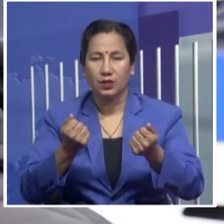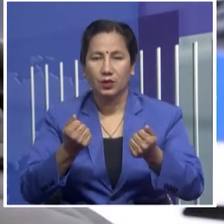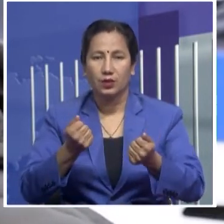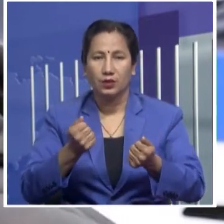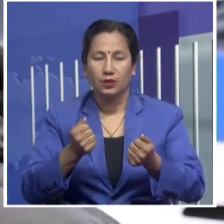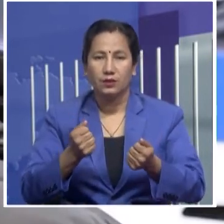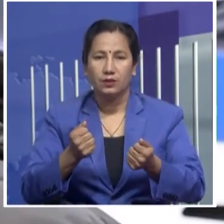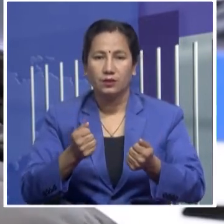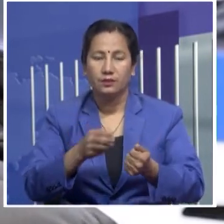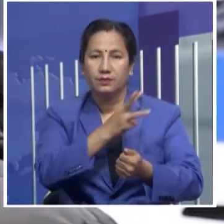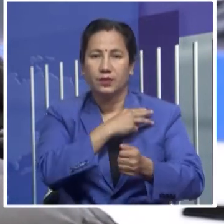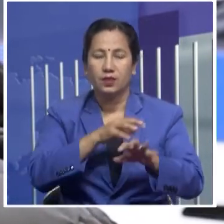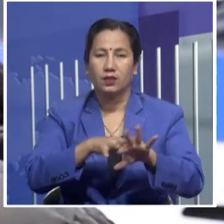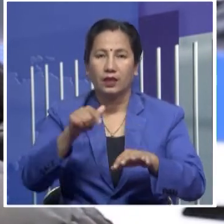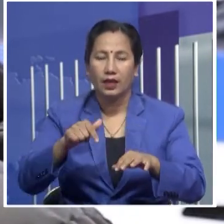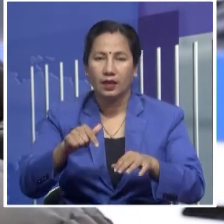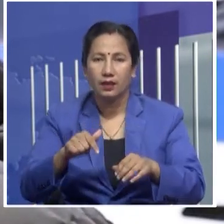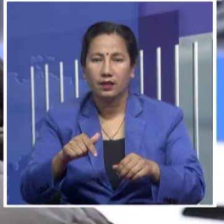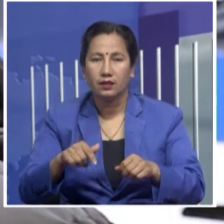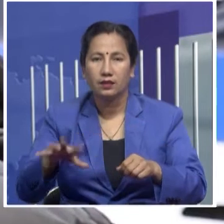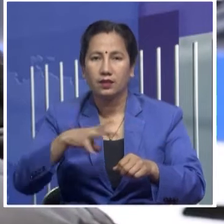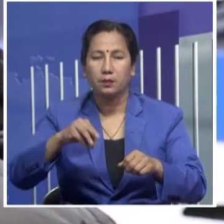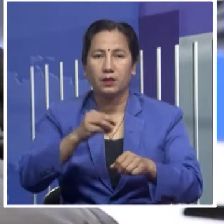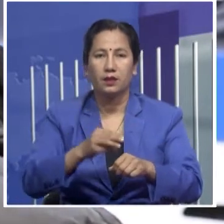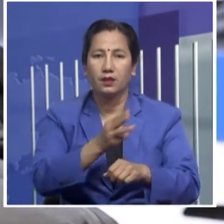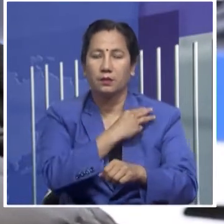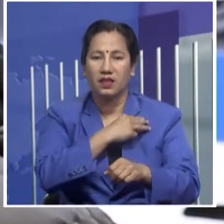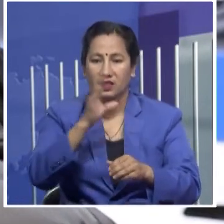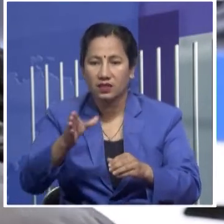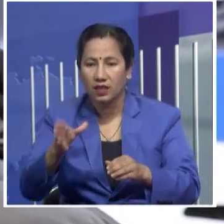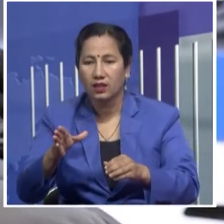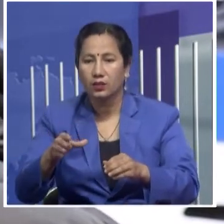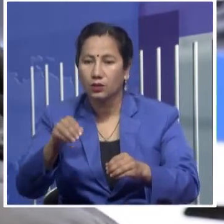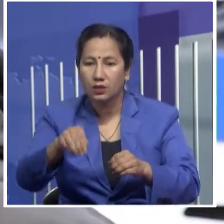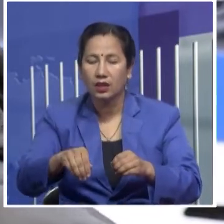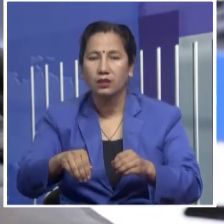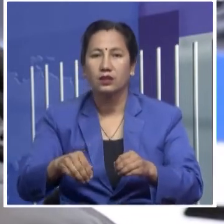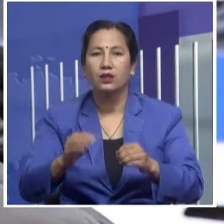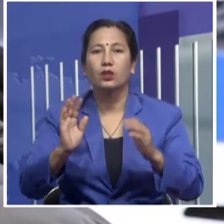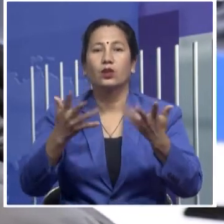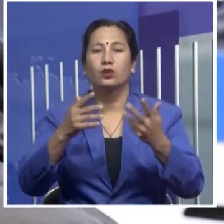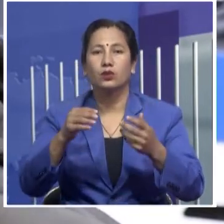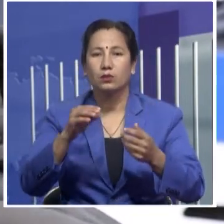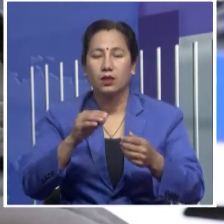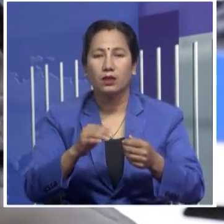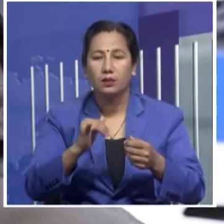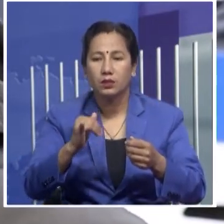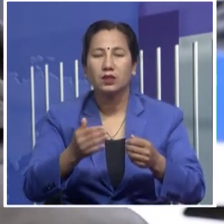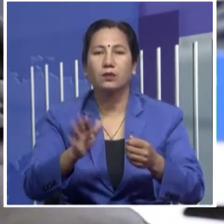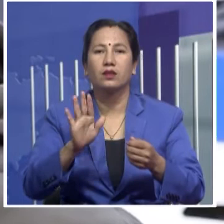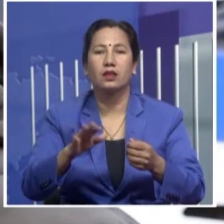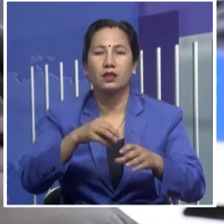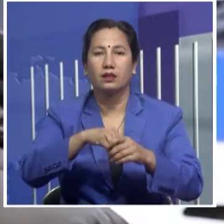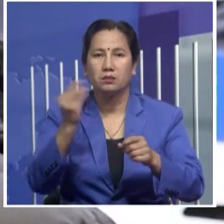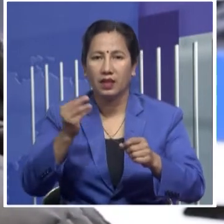कमसेकम अब यहाँ आएर सम्बन्धित मानिस यात्रु ओह्रालिसकेपछि अब कसको यो पिसाब गर्न जाने त, यस्तो बाहिर